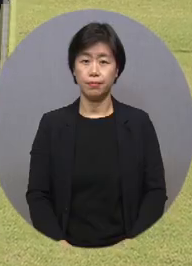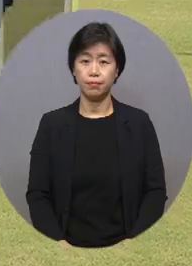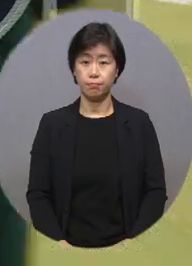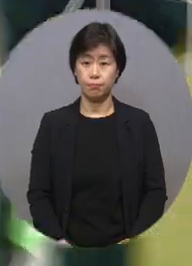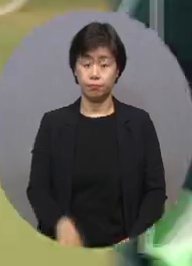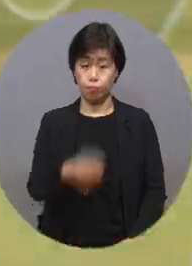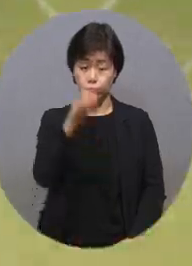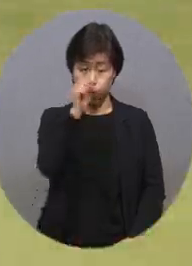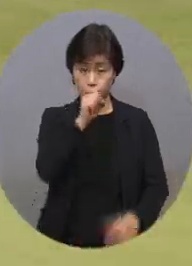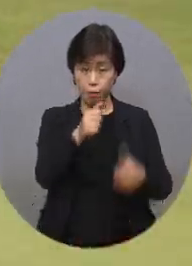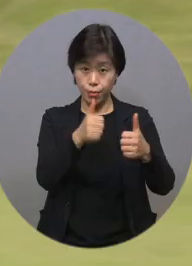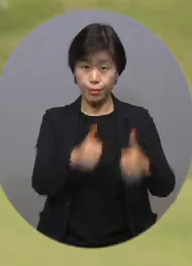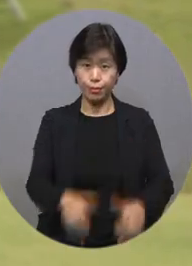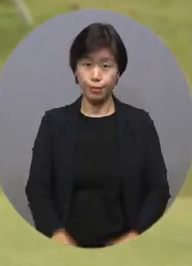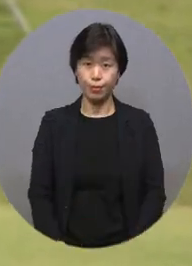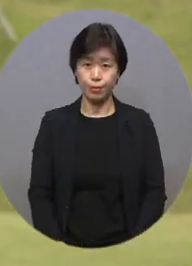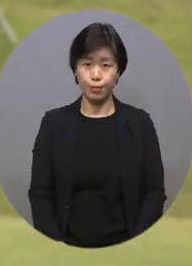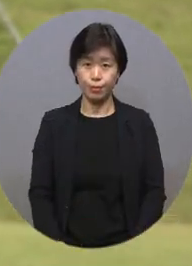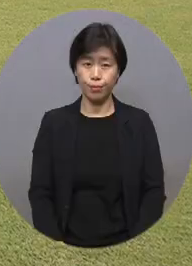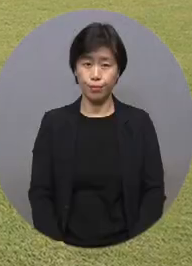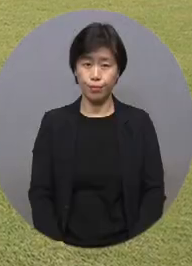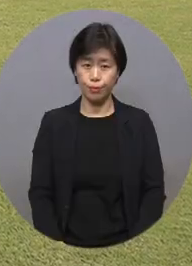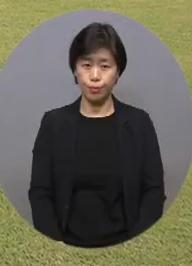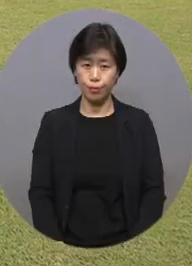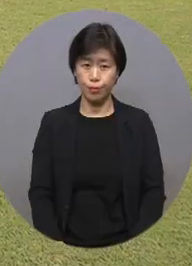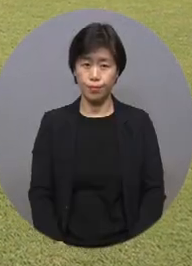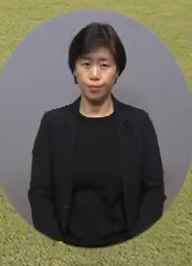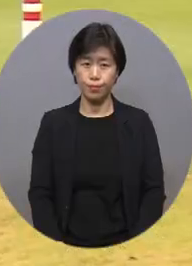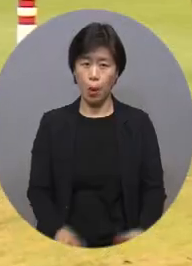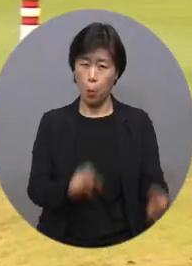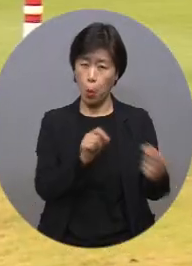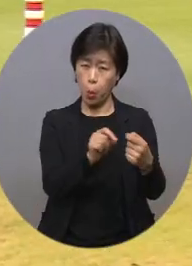좋아. 굿샷 붙었다 이거.